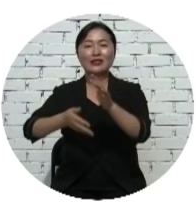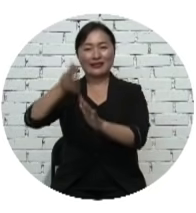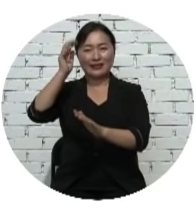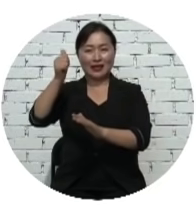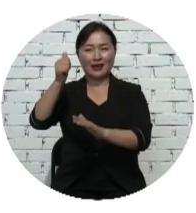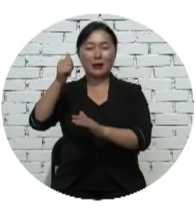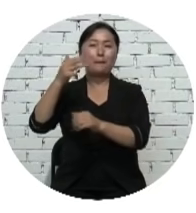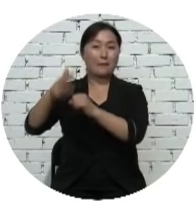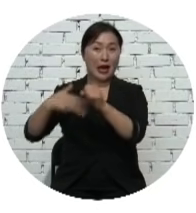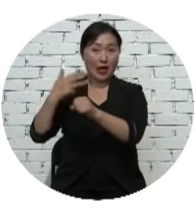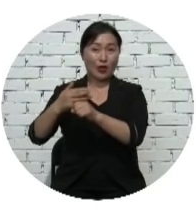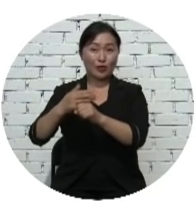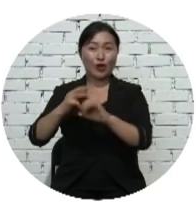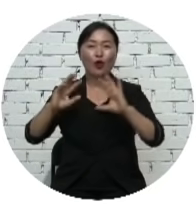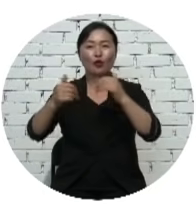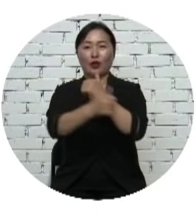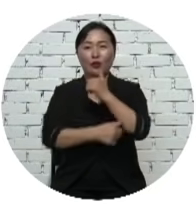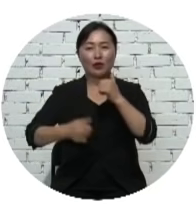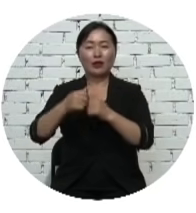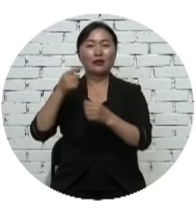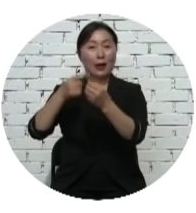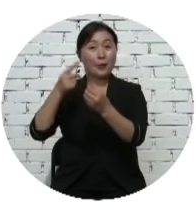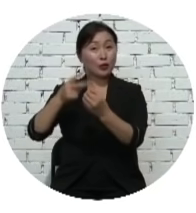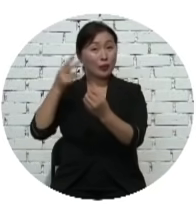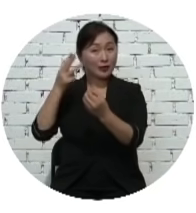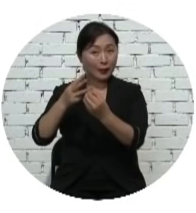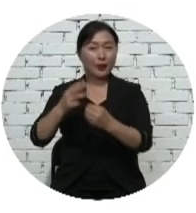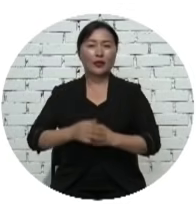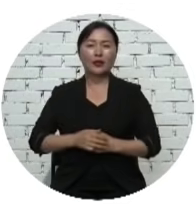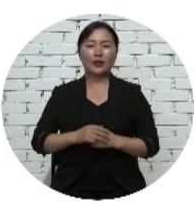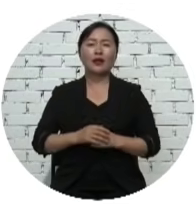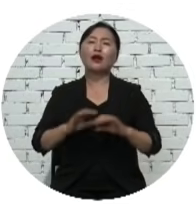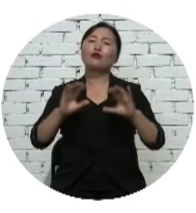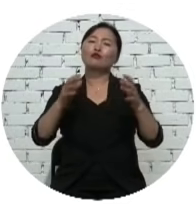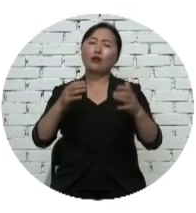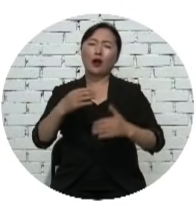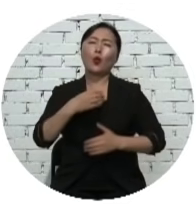했죠. 이번에 국가 위기이기 때문에